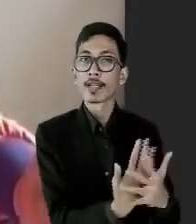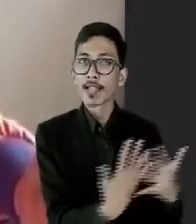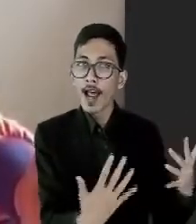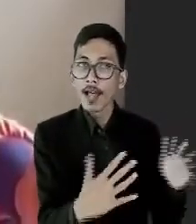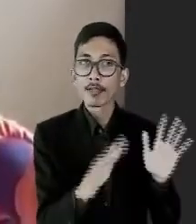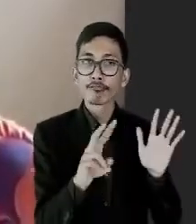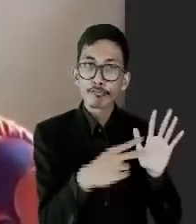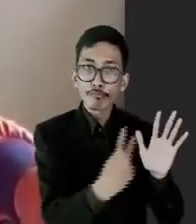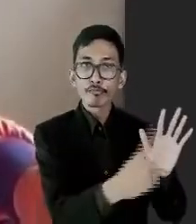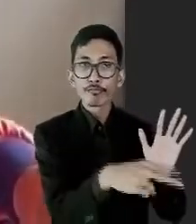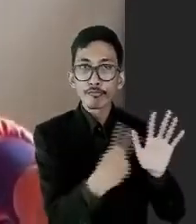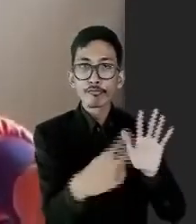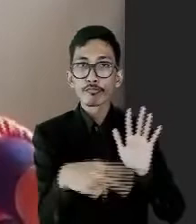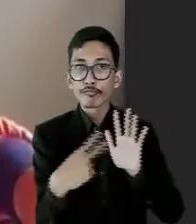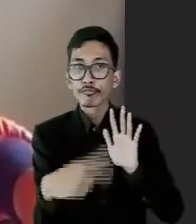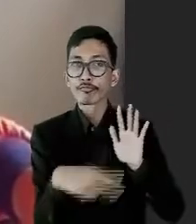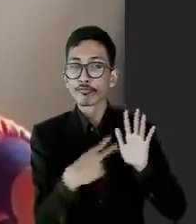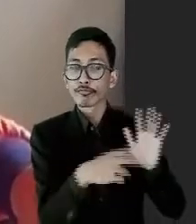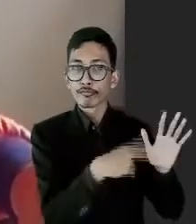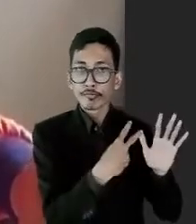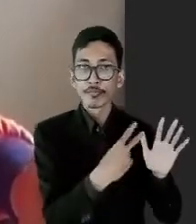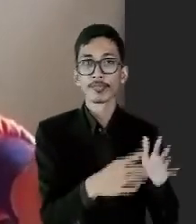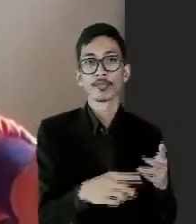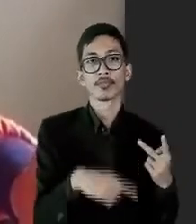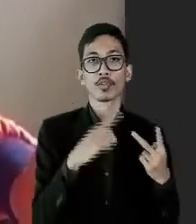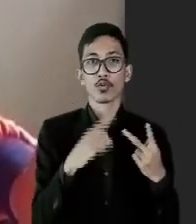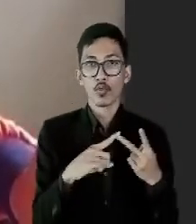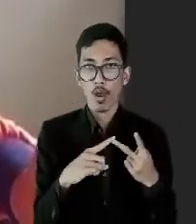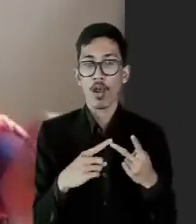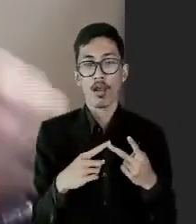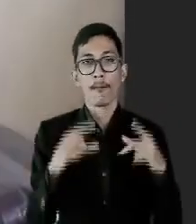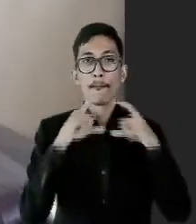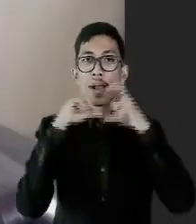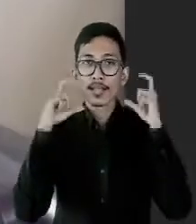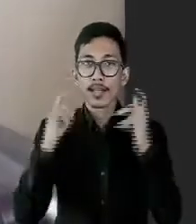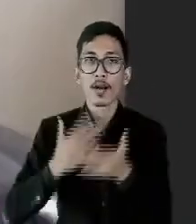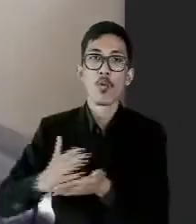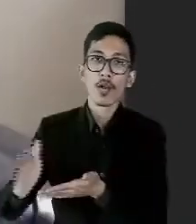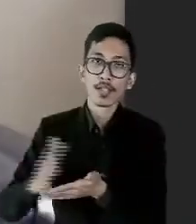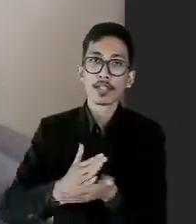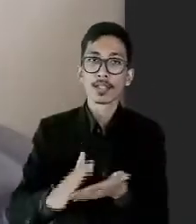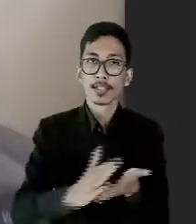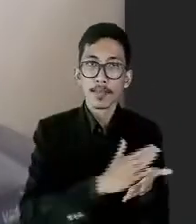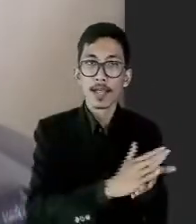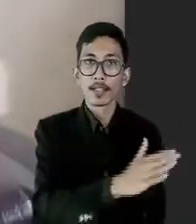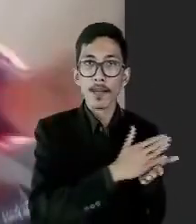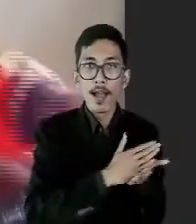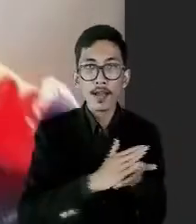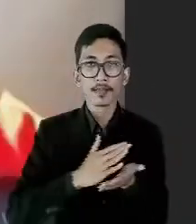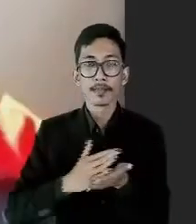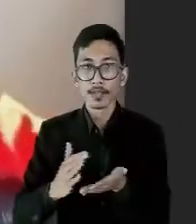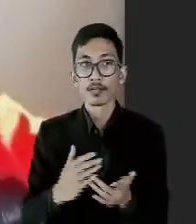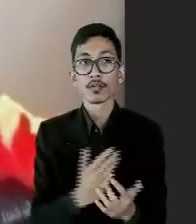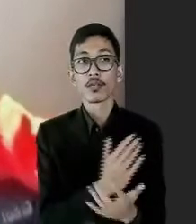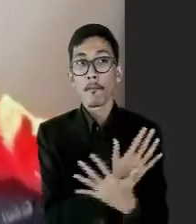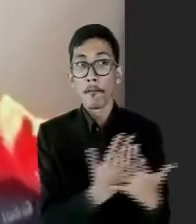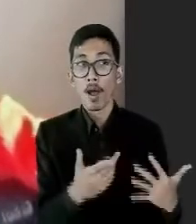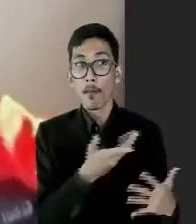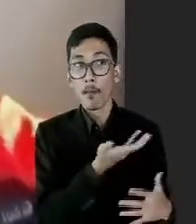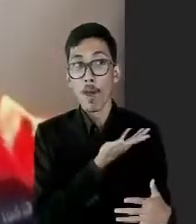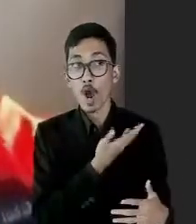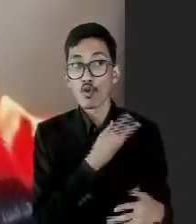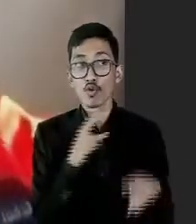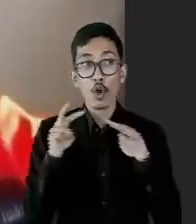kedua, membantu membagi-bagikan masker kepada seluruh lapisan masyarakat yang akan